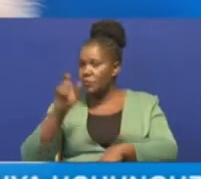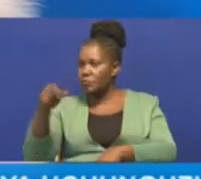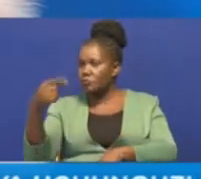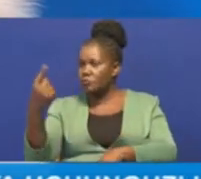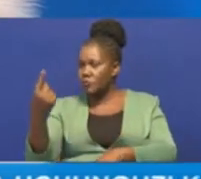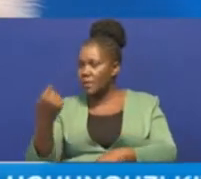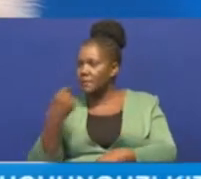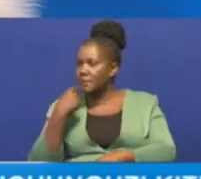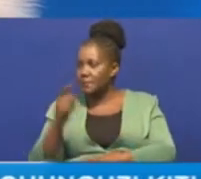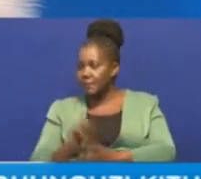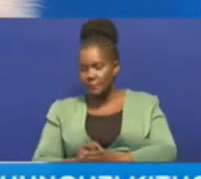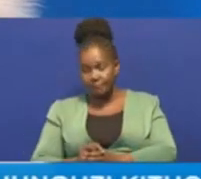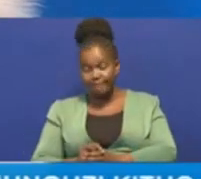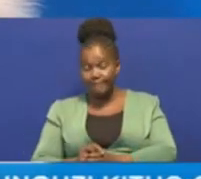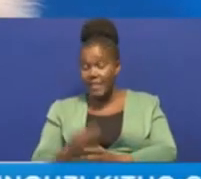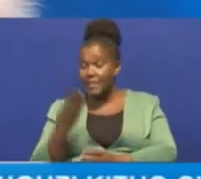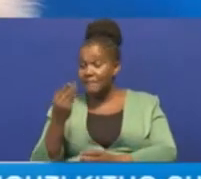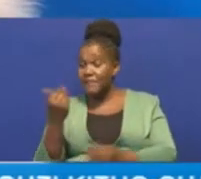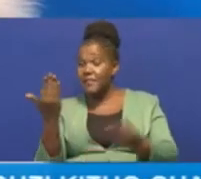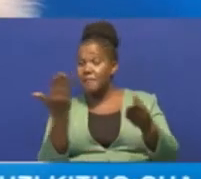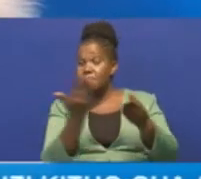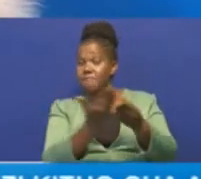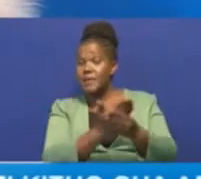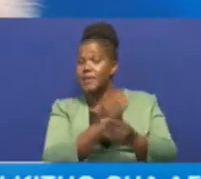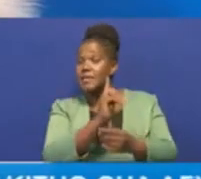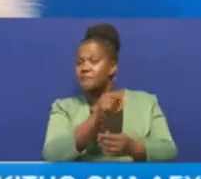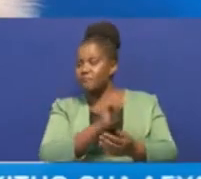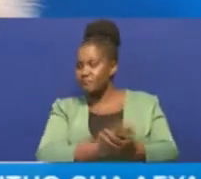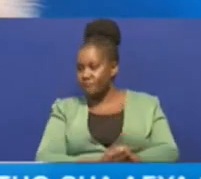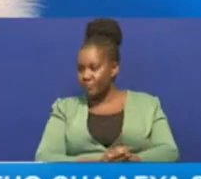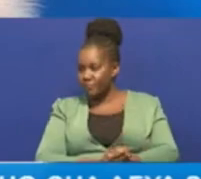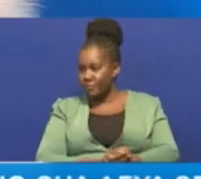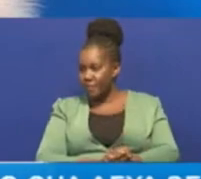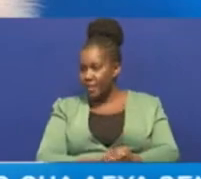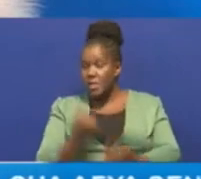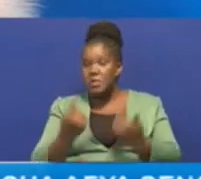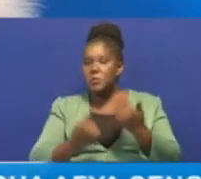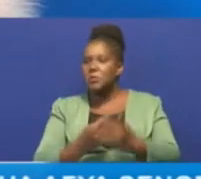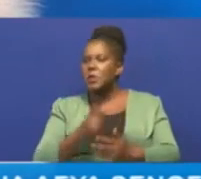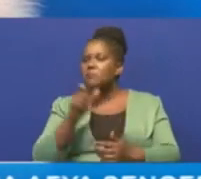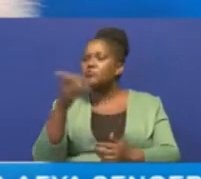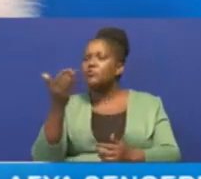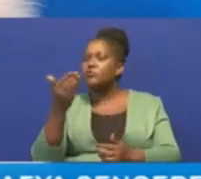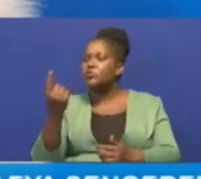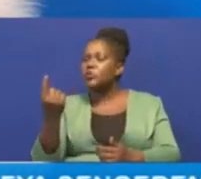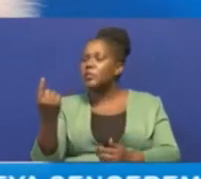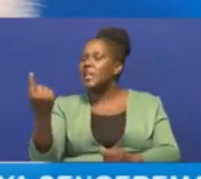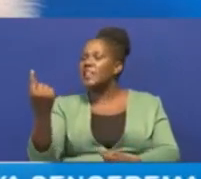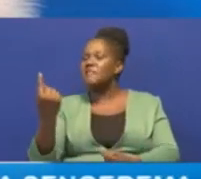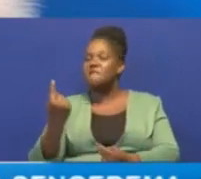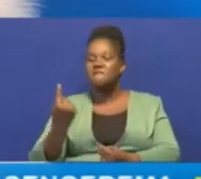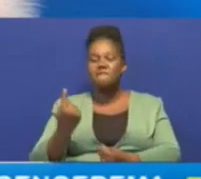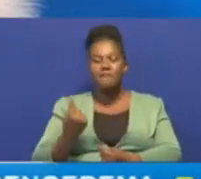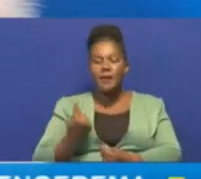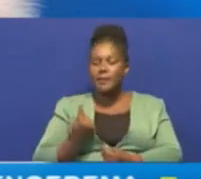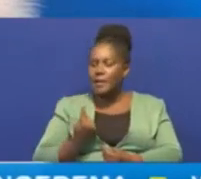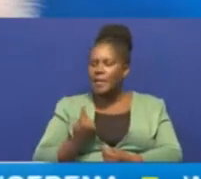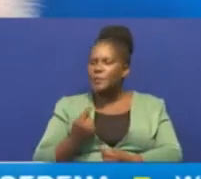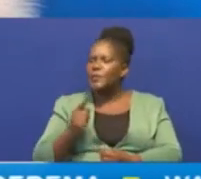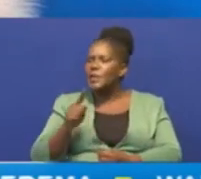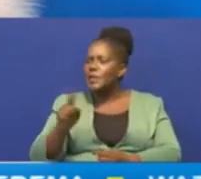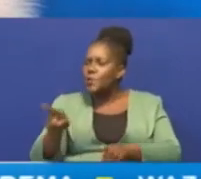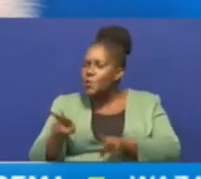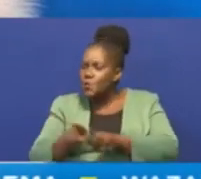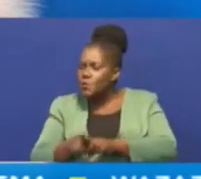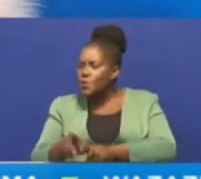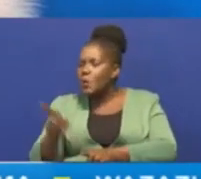babu, bibi yake na babu sitoi. Yaani kwa sababu anajua ameikusanya kwa muda gani, ana lengo lake nini. Hata